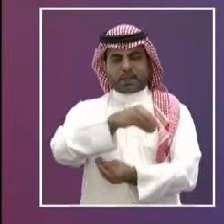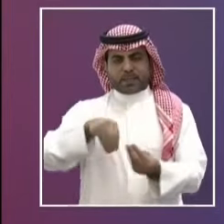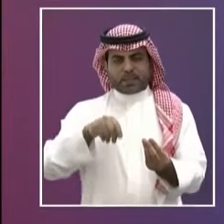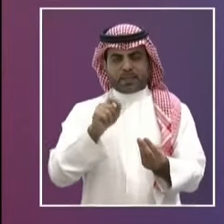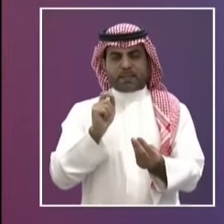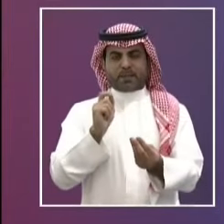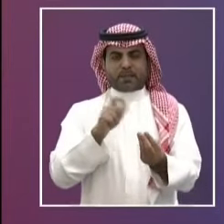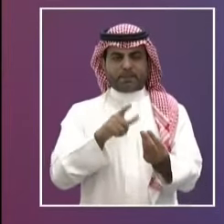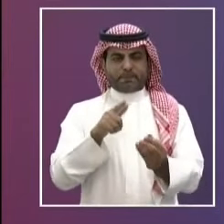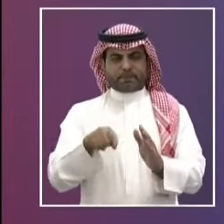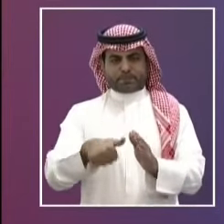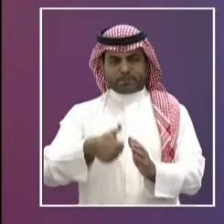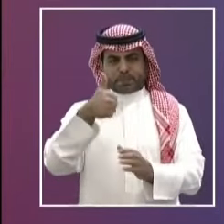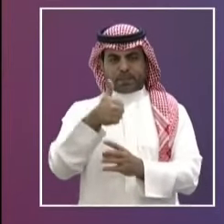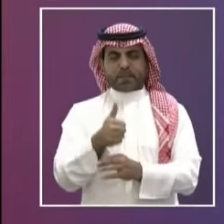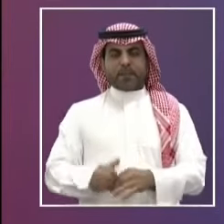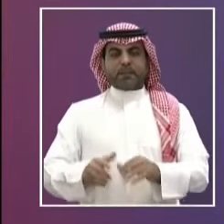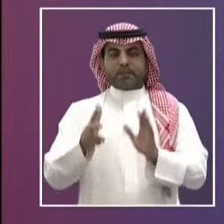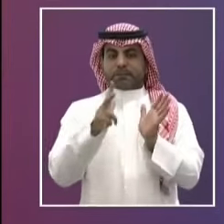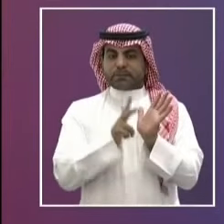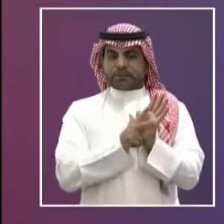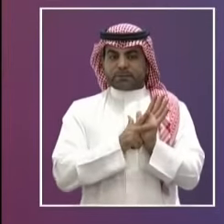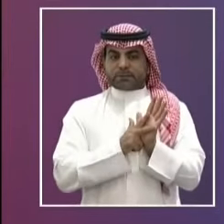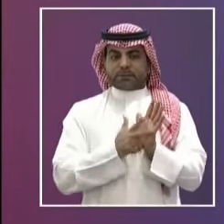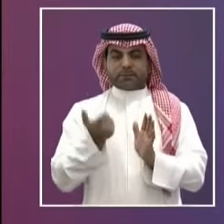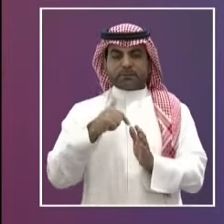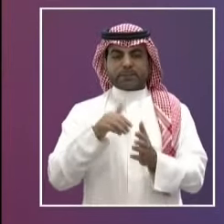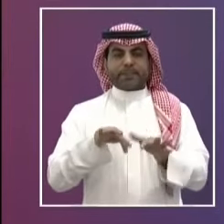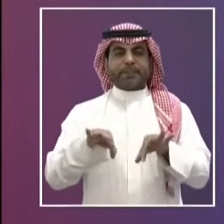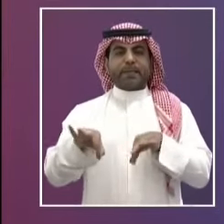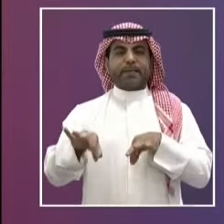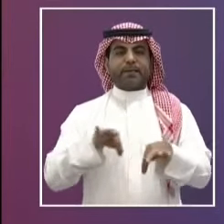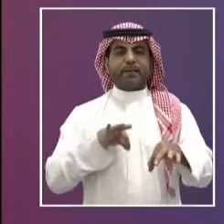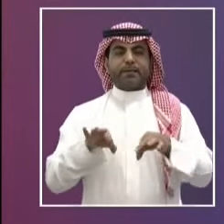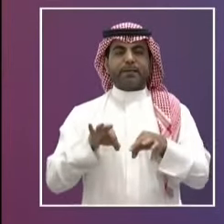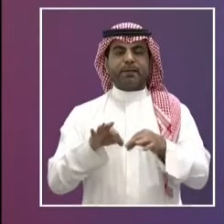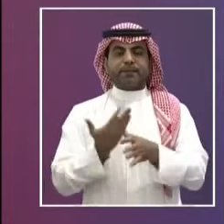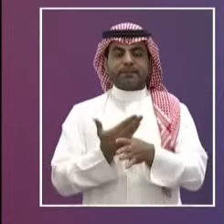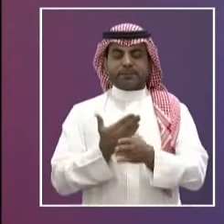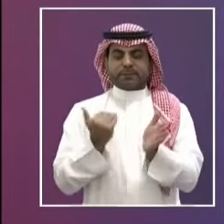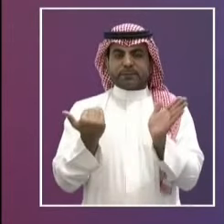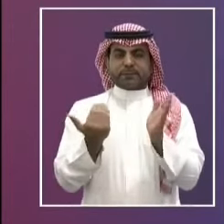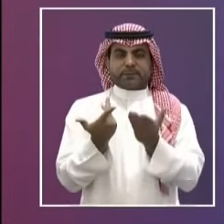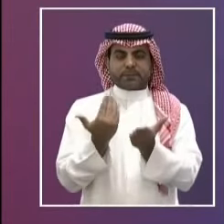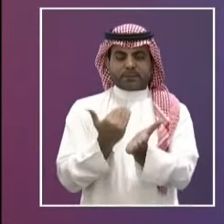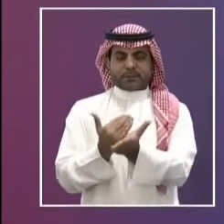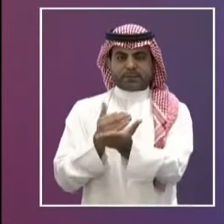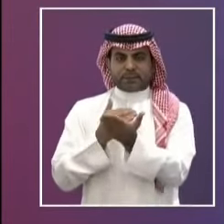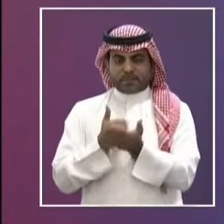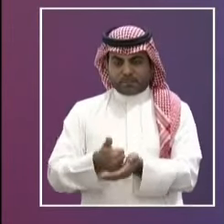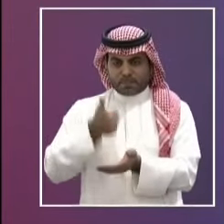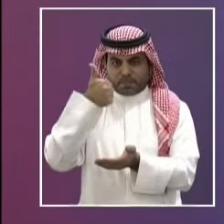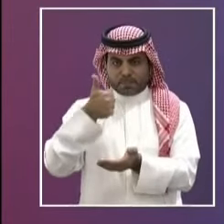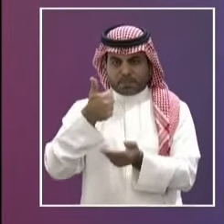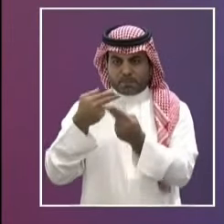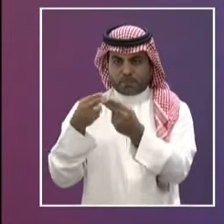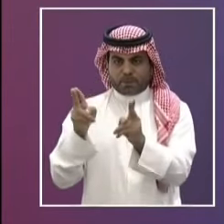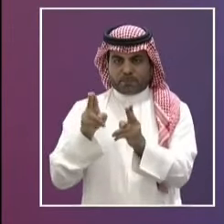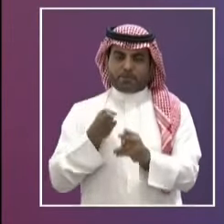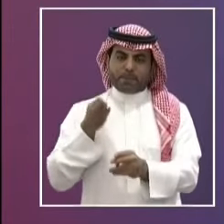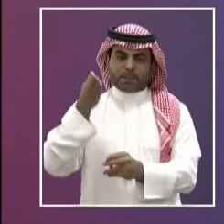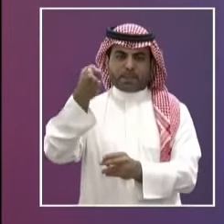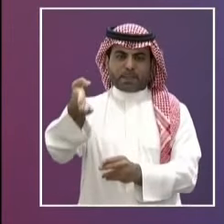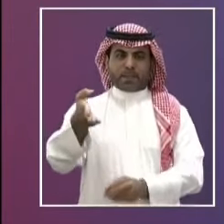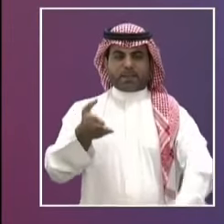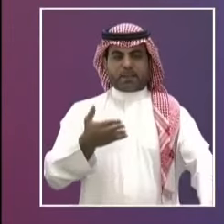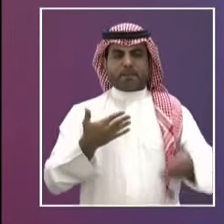أهم المميزات هذا التطبيق وآلية الحصول على التصريح، وفي الختام سوف نستعرض رحلة